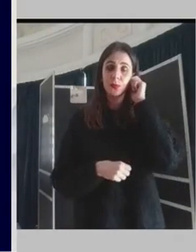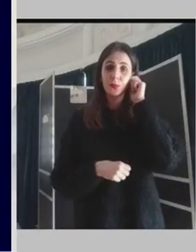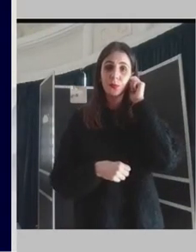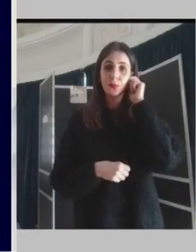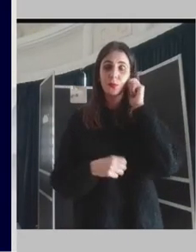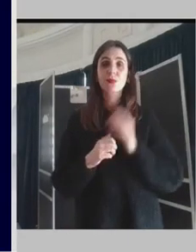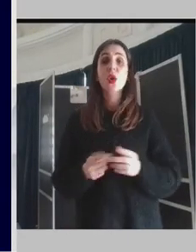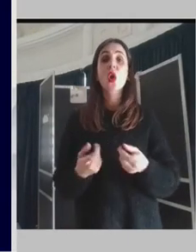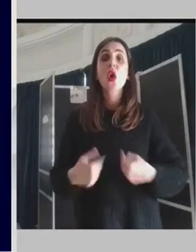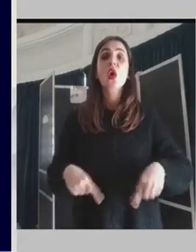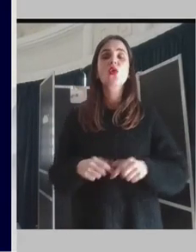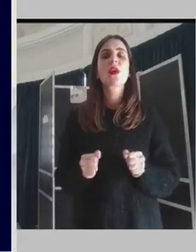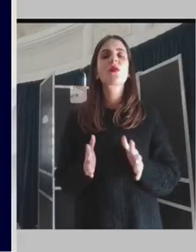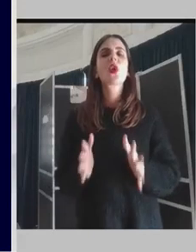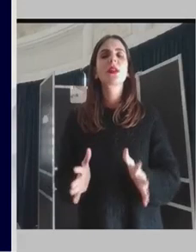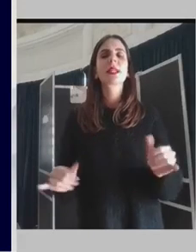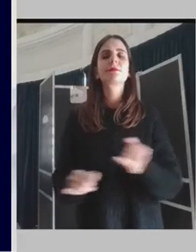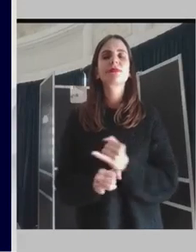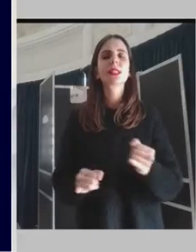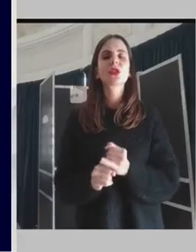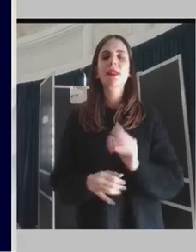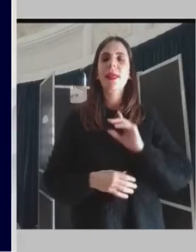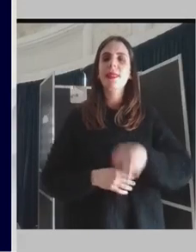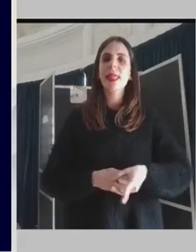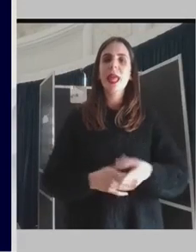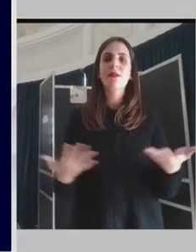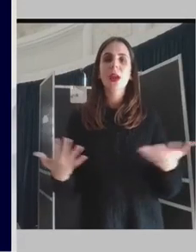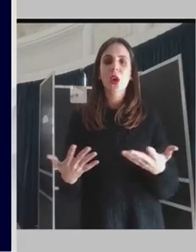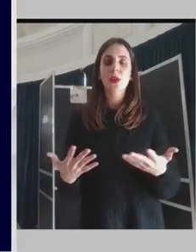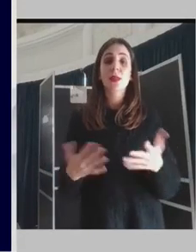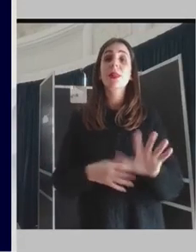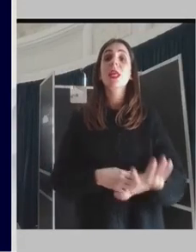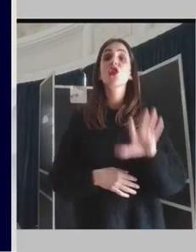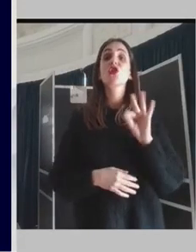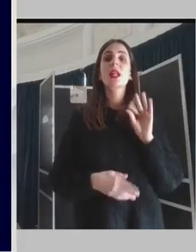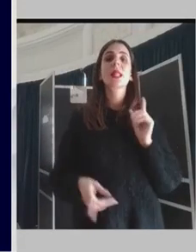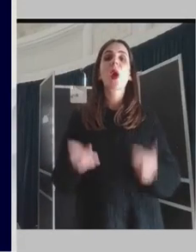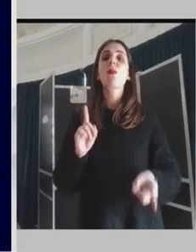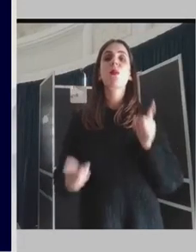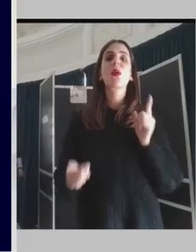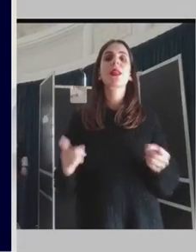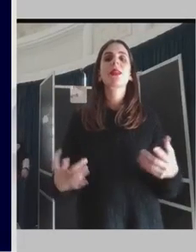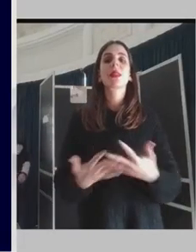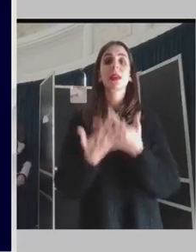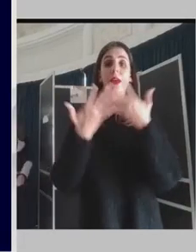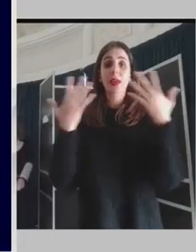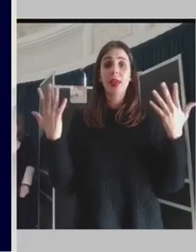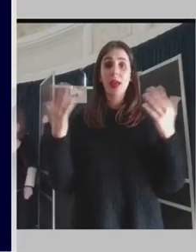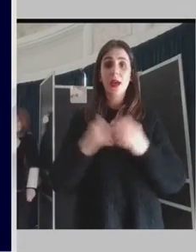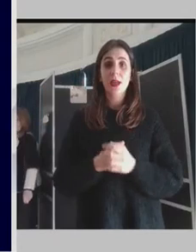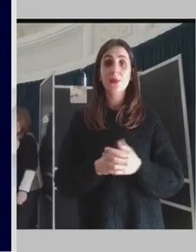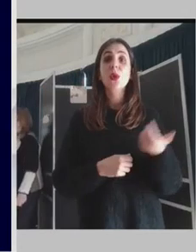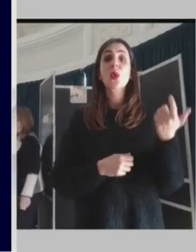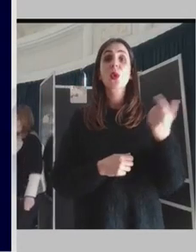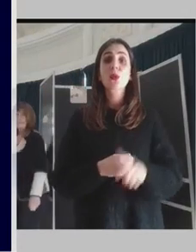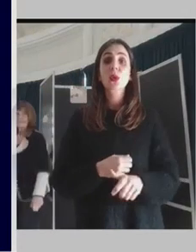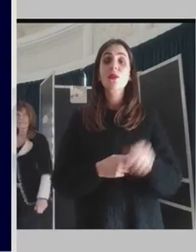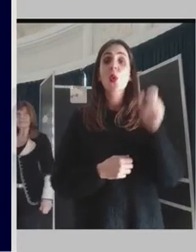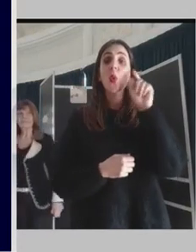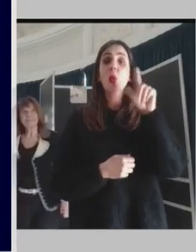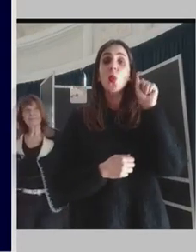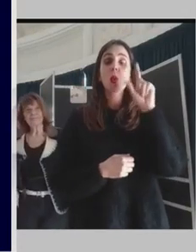nostra volontà precisa dare un indirizzo politico affinché sia diffusa la cultura